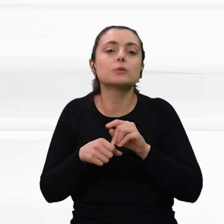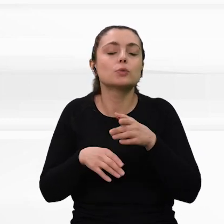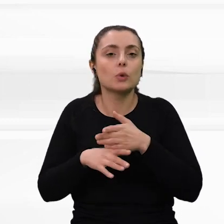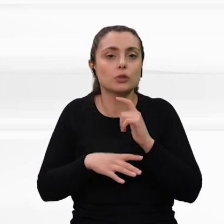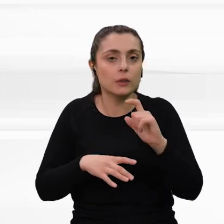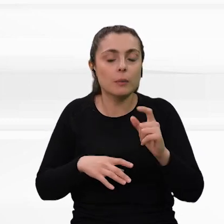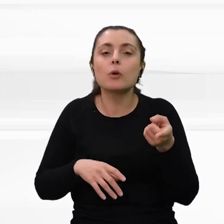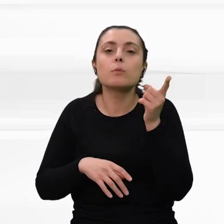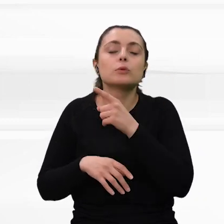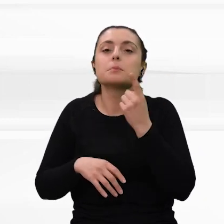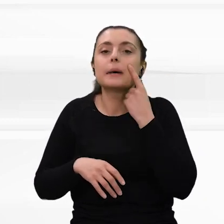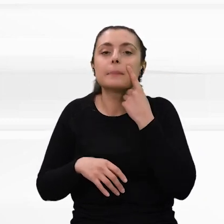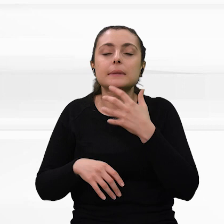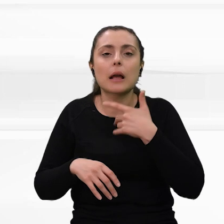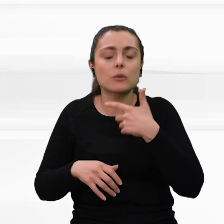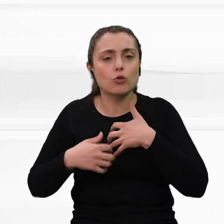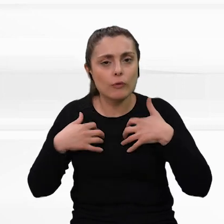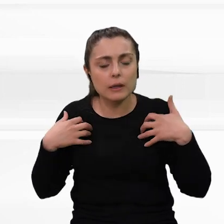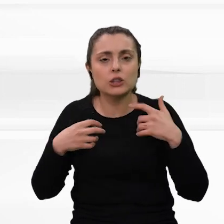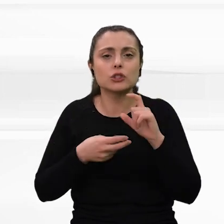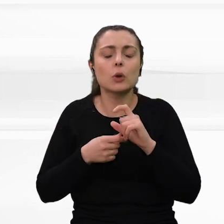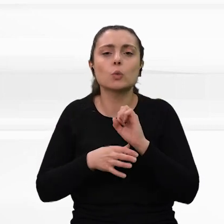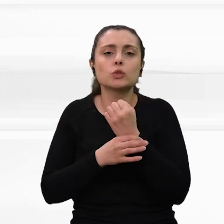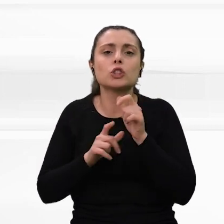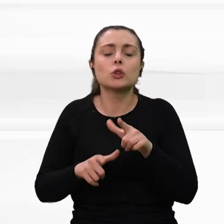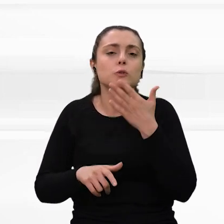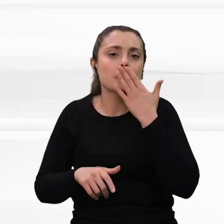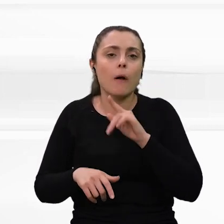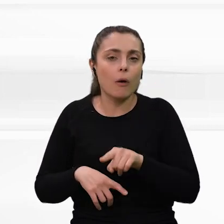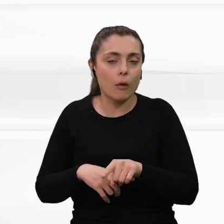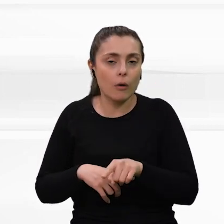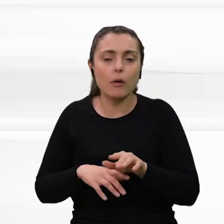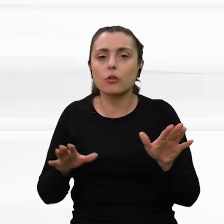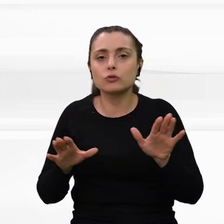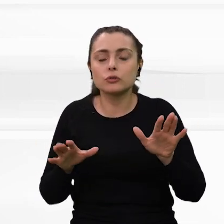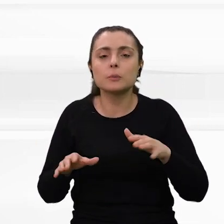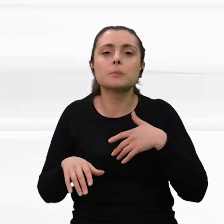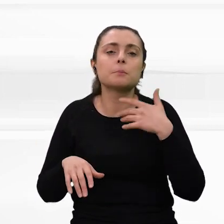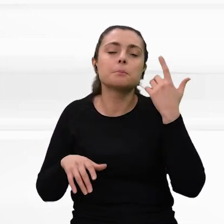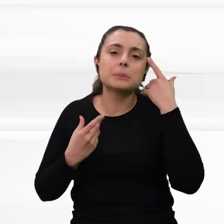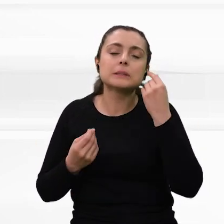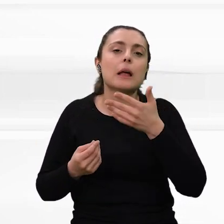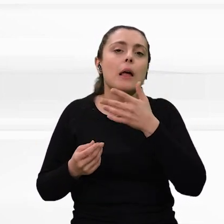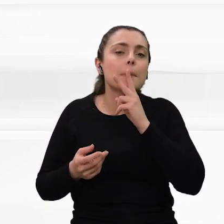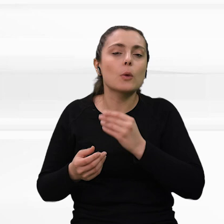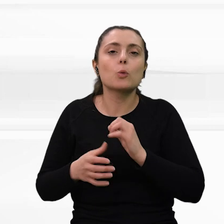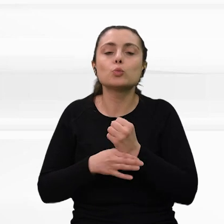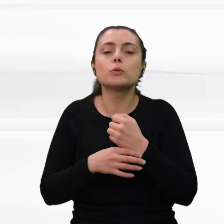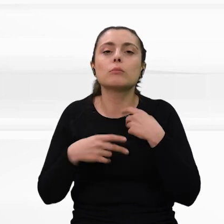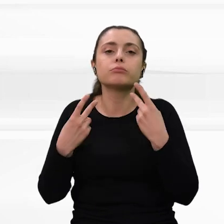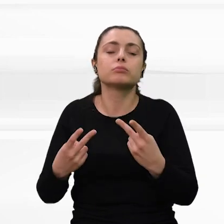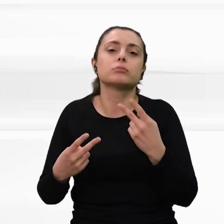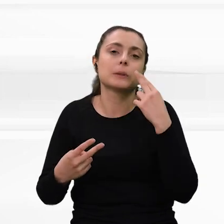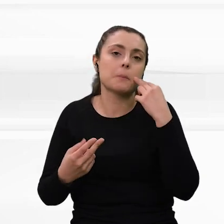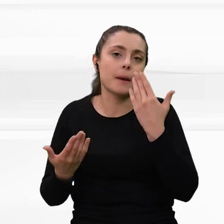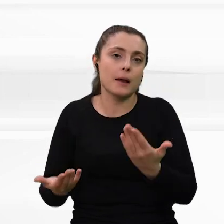doğru cevap Diğerlerine de bakalım kendine güvenen çırağın Usta ihtiyacı yoktur ayıp bilgisinden emin olmak ustaları